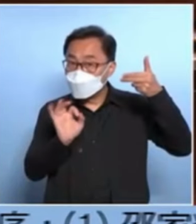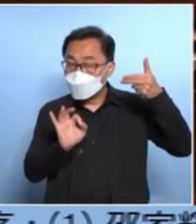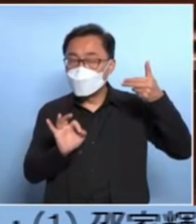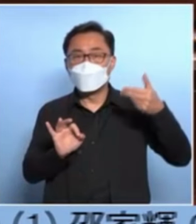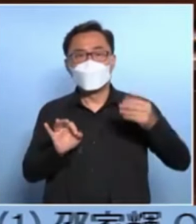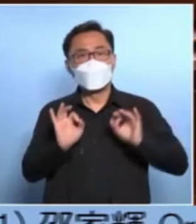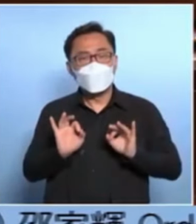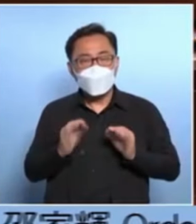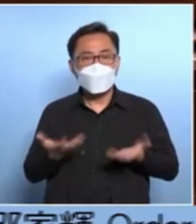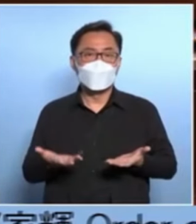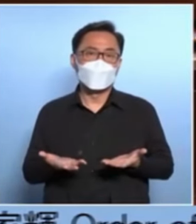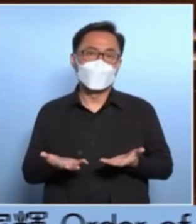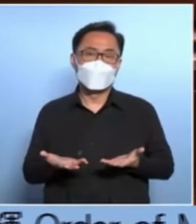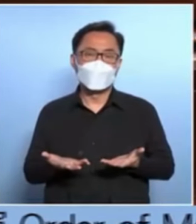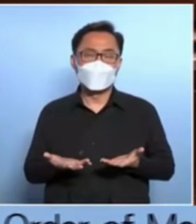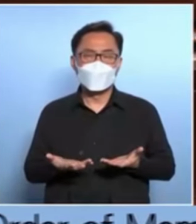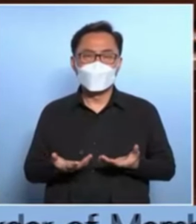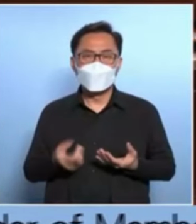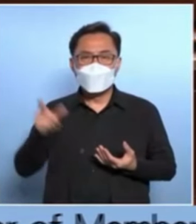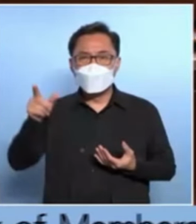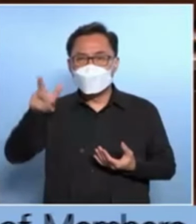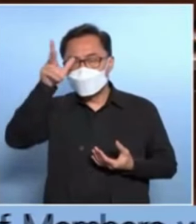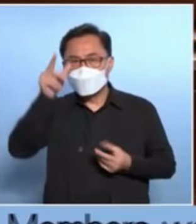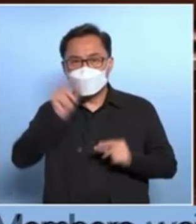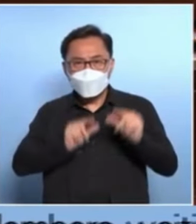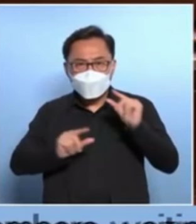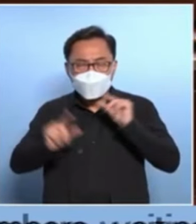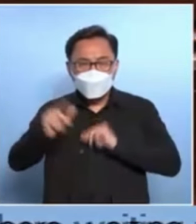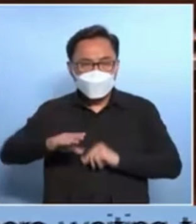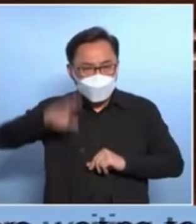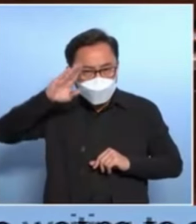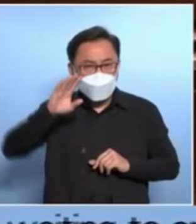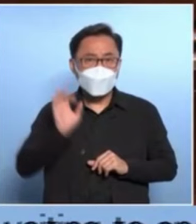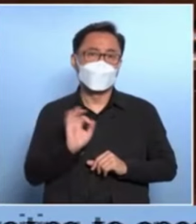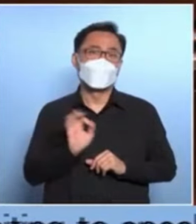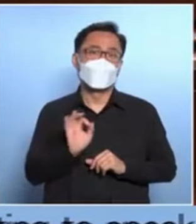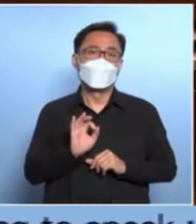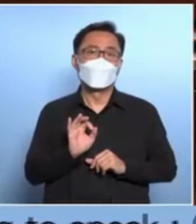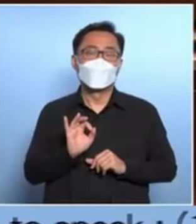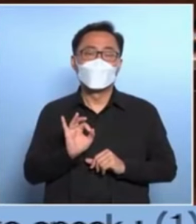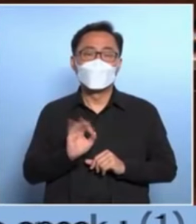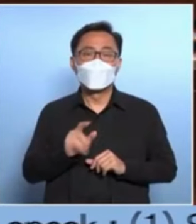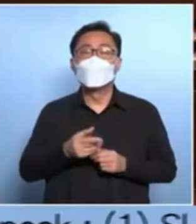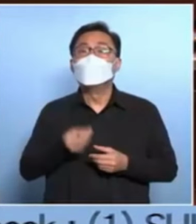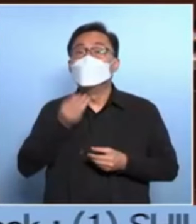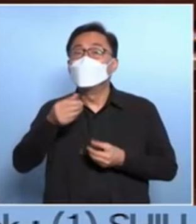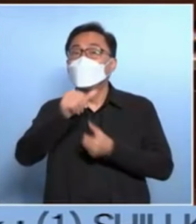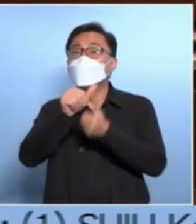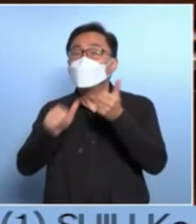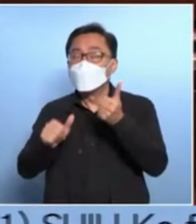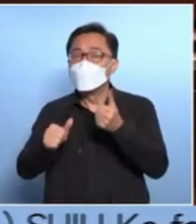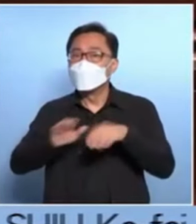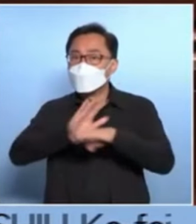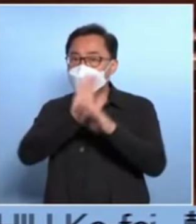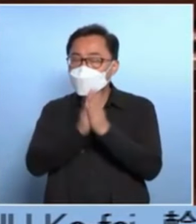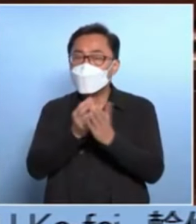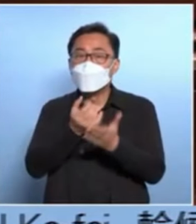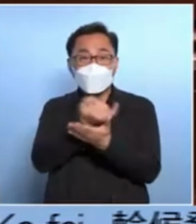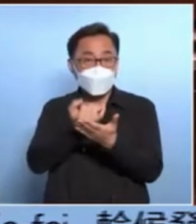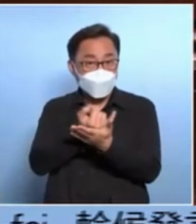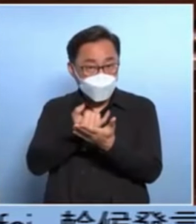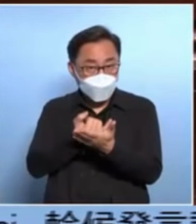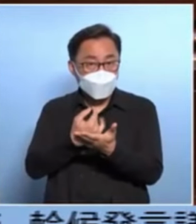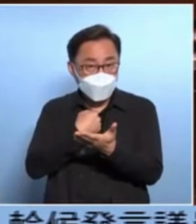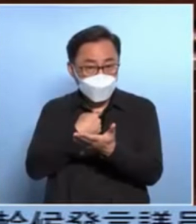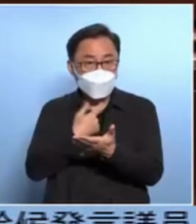這樣所以根本就拒絕道歉。現在提出一個委員會全面檢討，我都接受，因為你當然要檢討，難道不檢